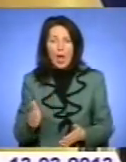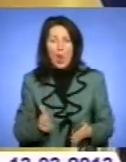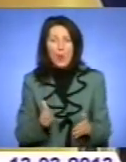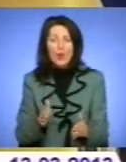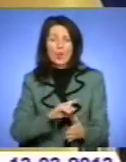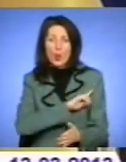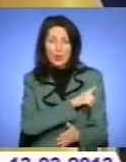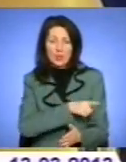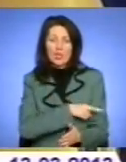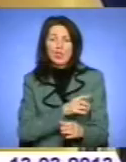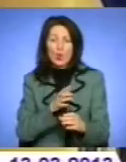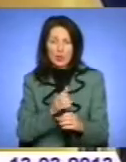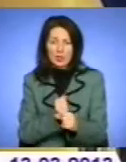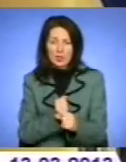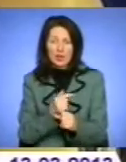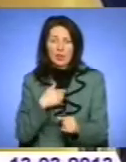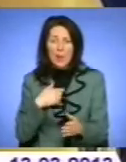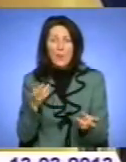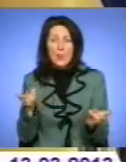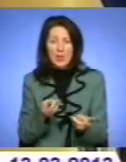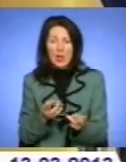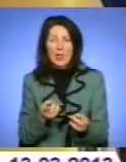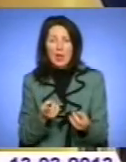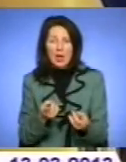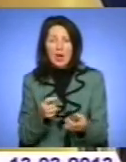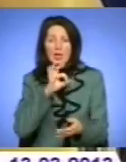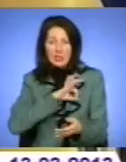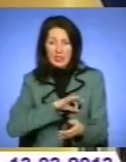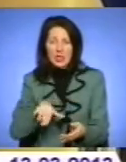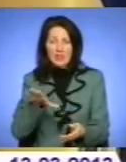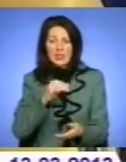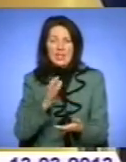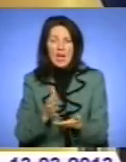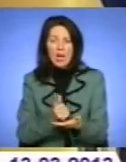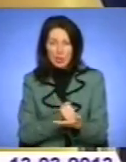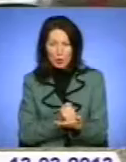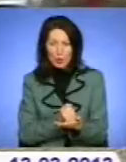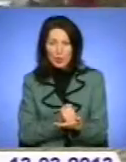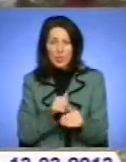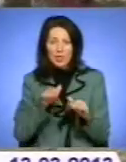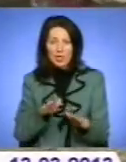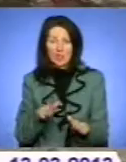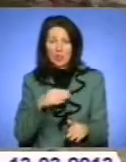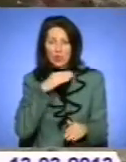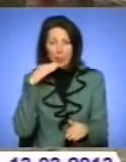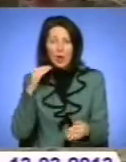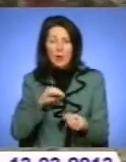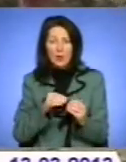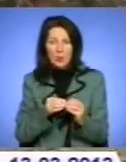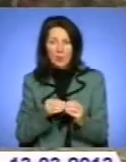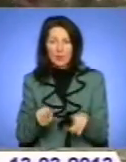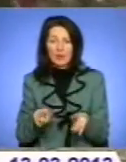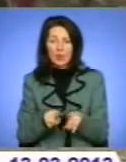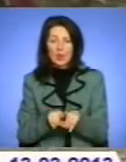кризиса. То нам надо задействовать все имеющиеся у нас ресурсы и решить целый ряд проблем. Також прем'єр висловив упевненість, що